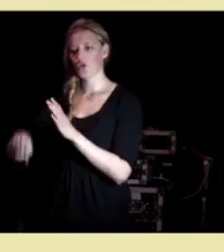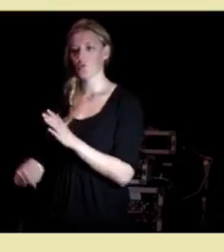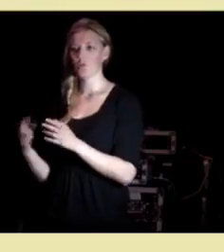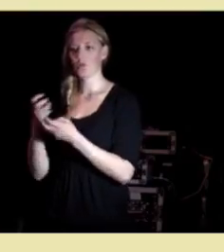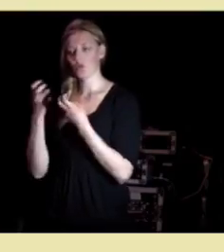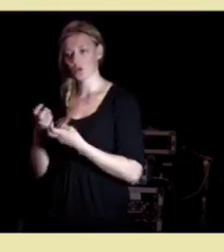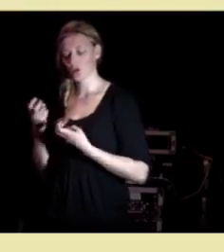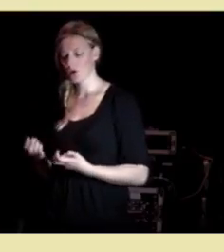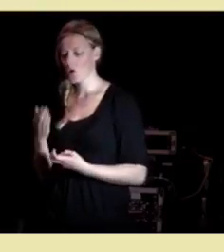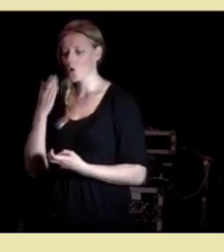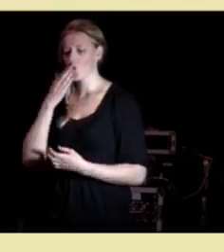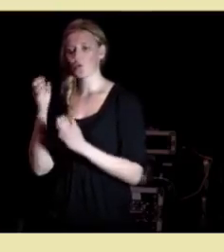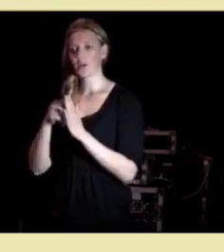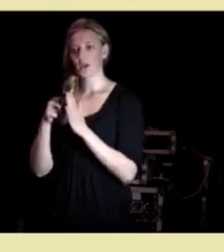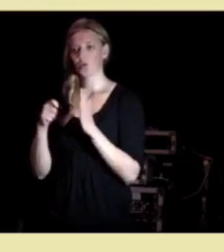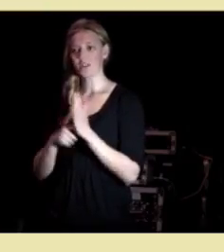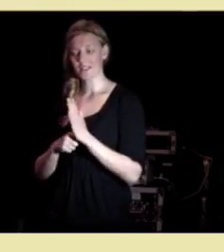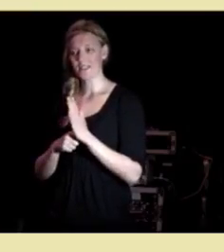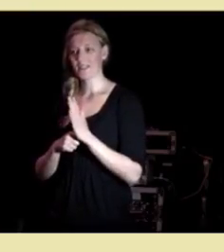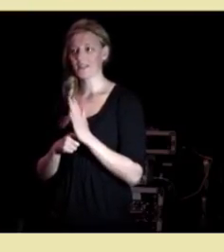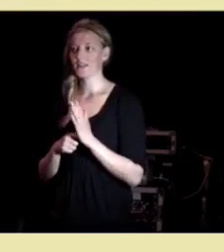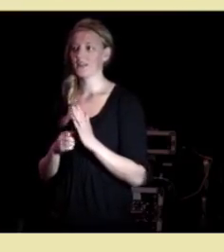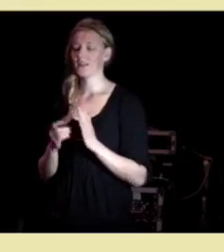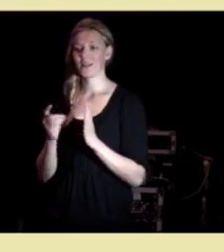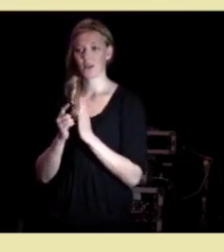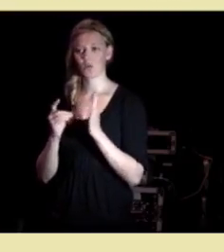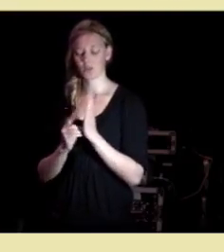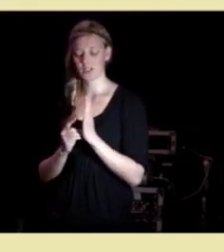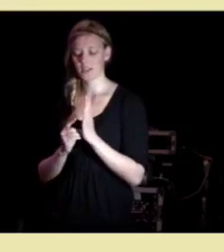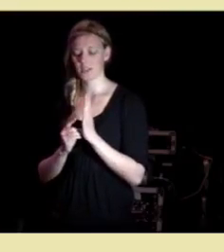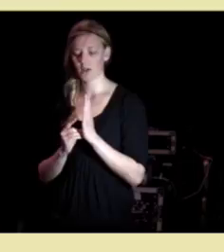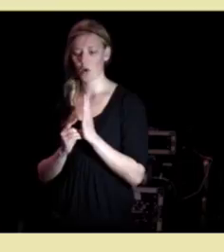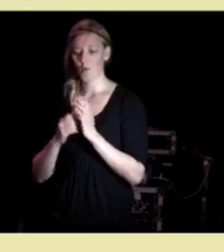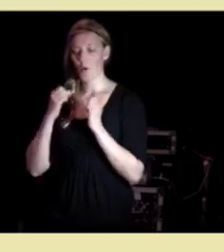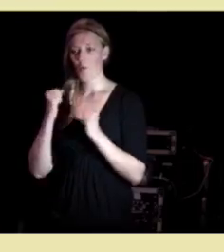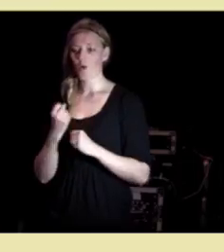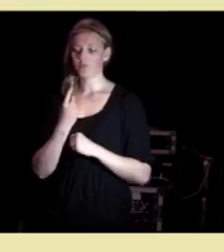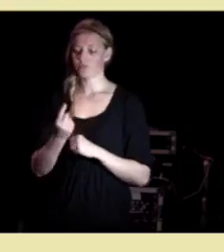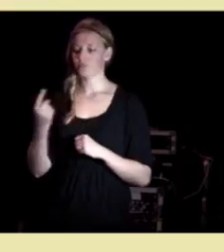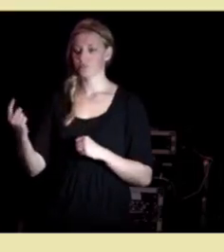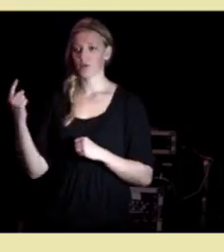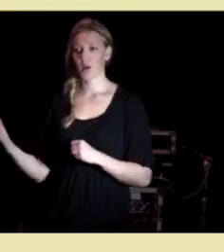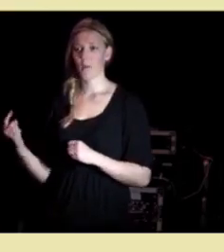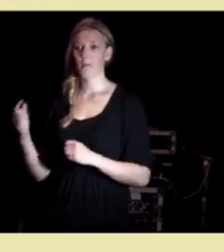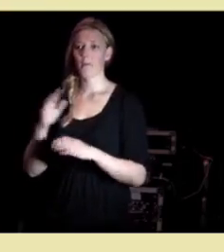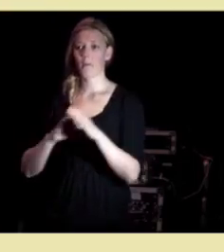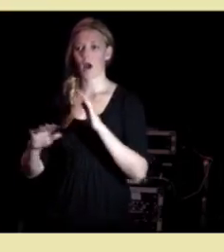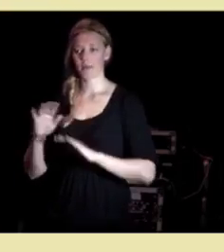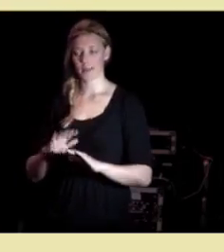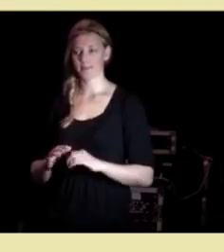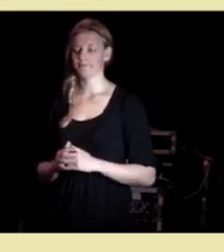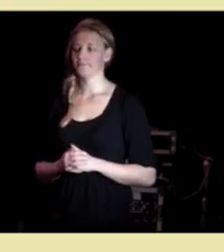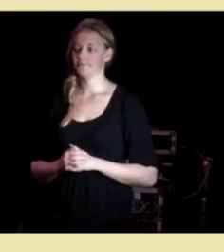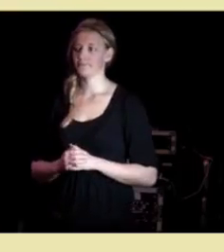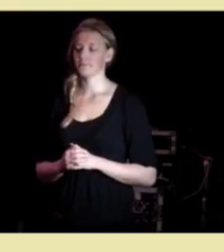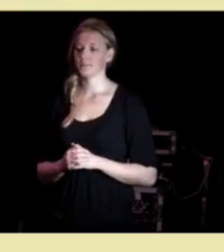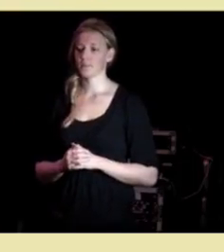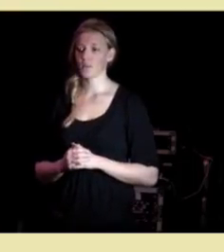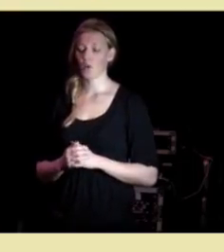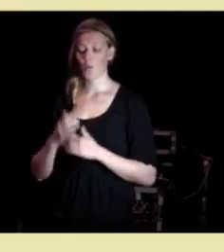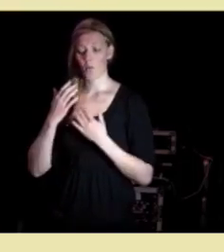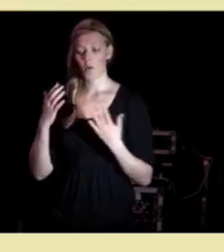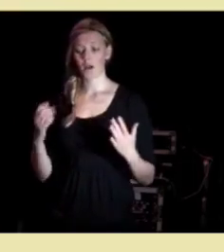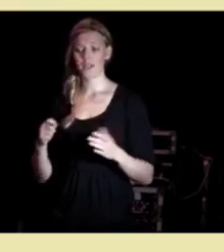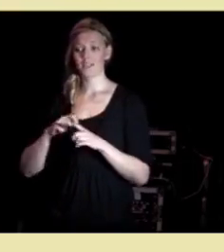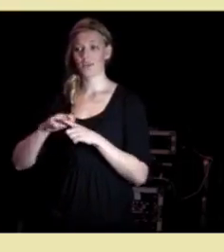god diagnostikk, og man må individualisere behandlingen. Sånn er det for eksempel ved en rekke